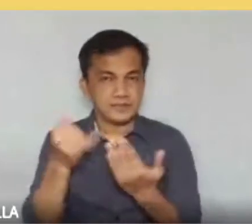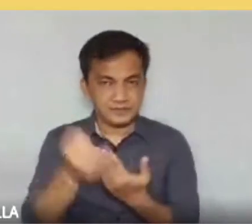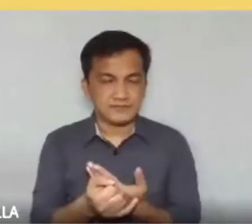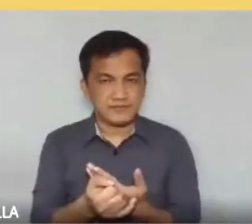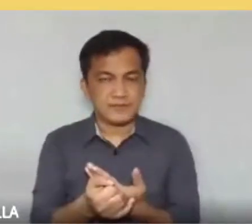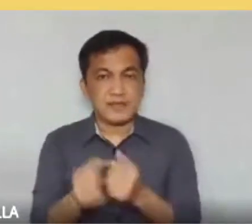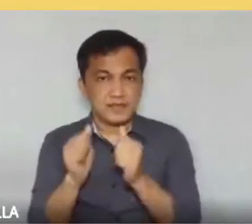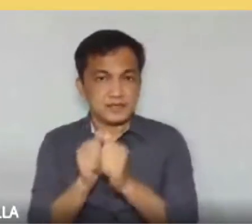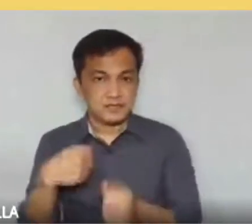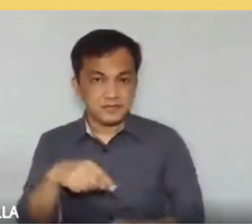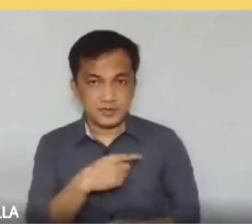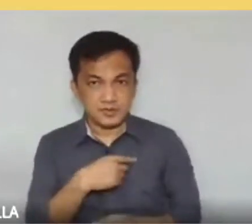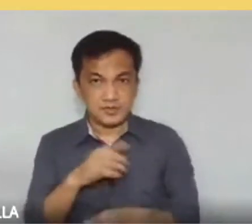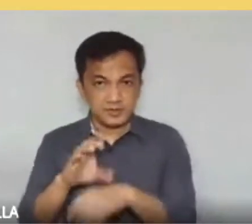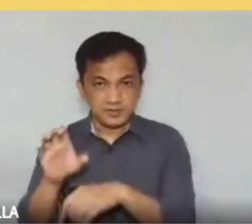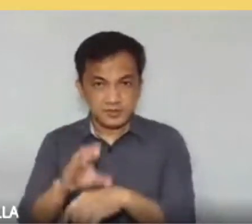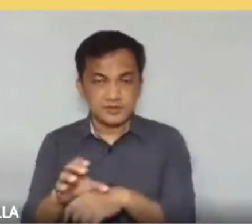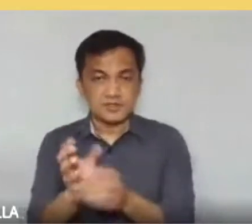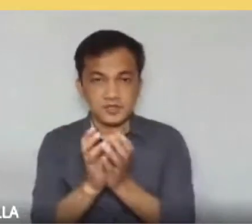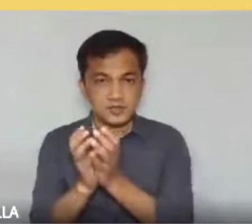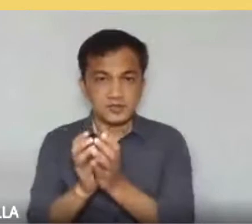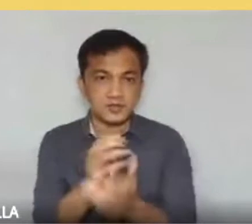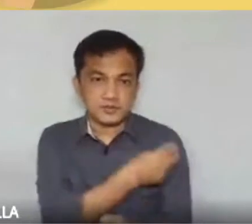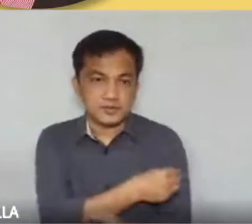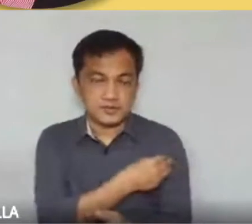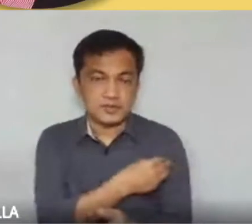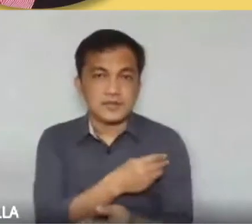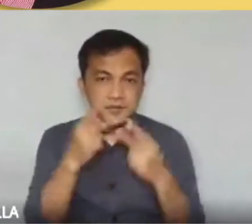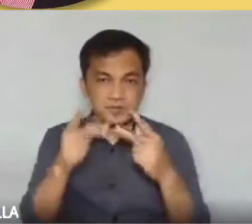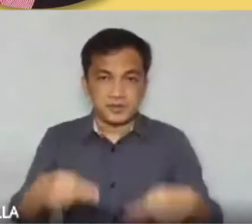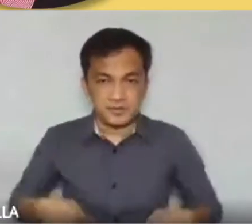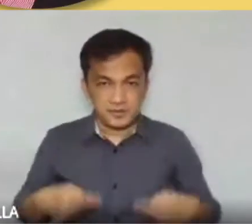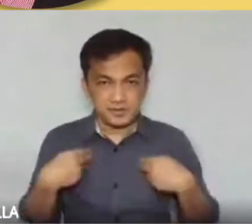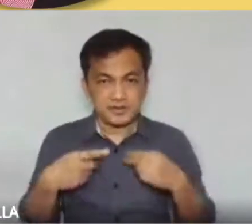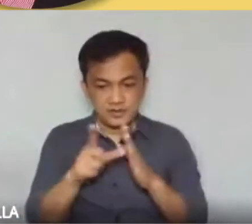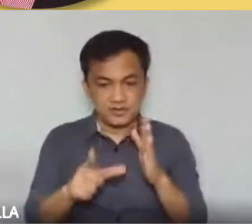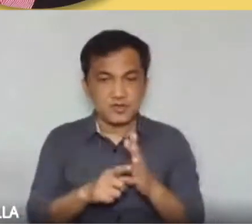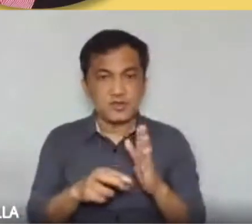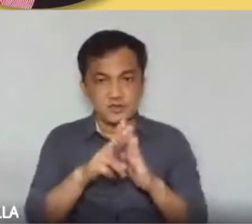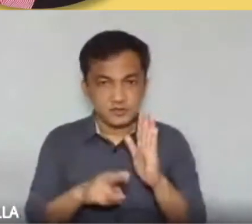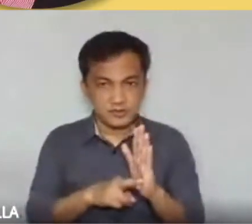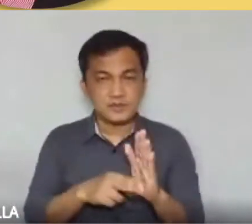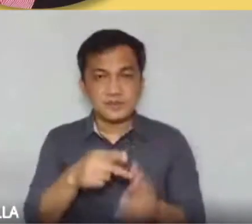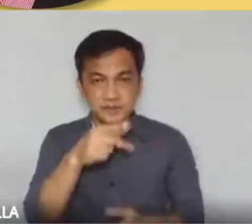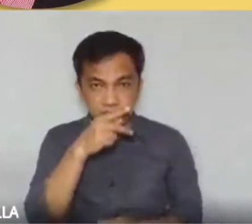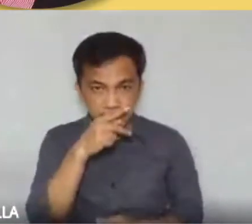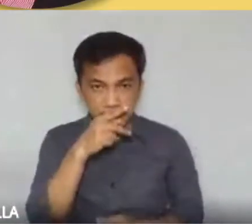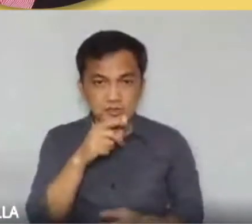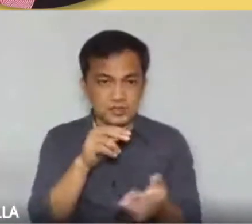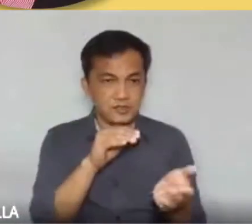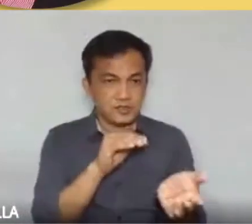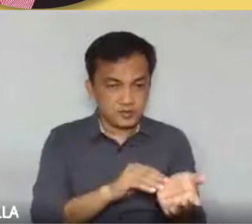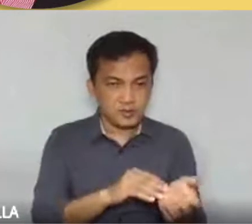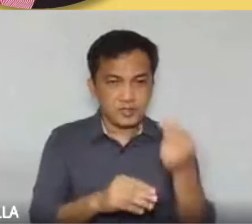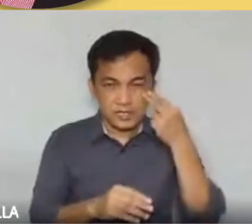Kasama ang ating consultant sa Community Medicine and Public Health at sa Law and Regulation at Privacy na sina Dr. Geohari